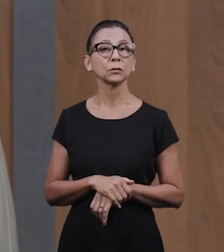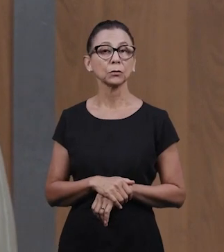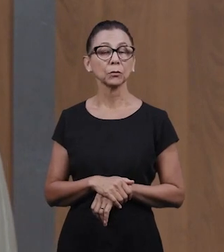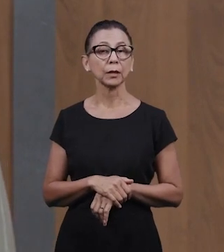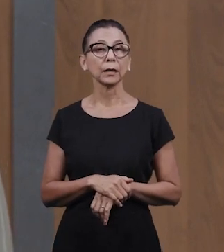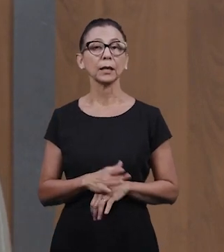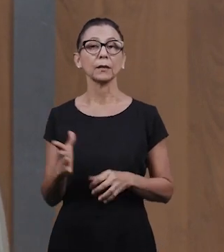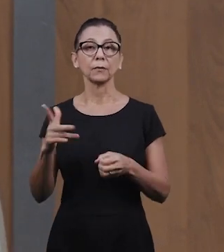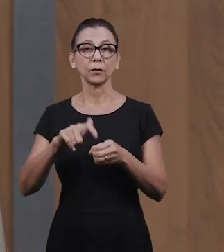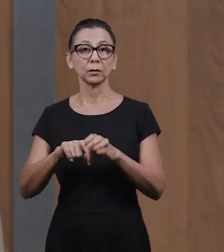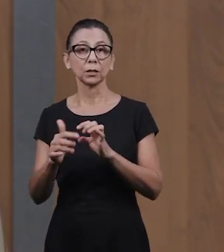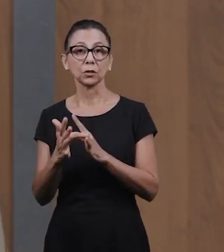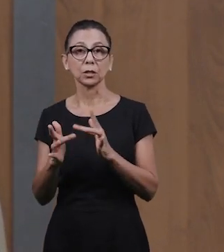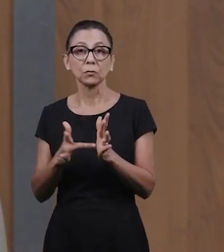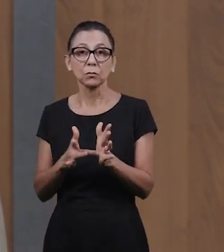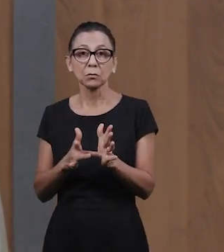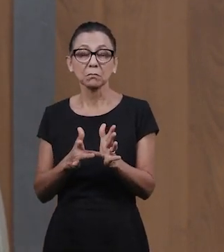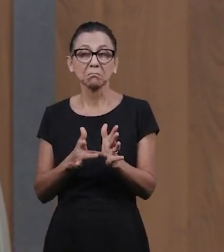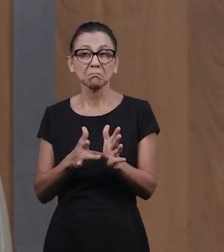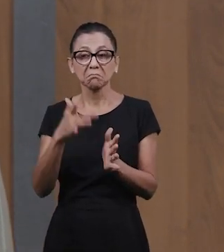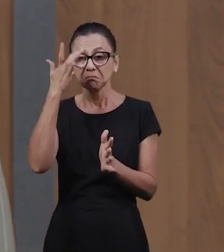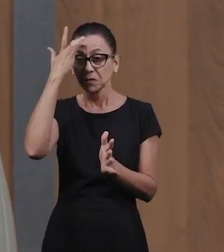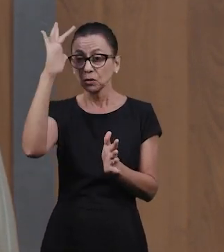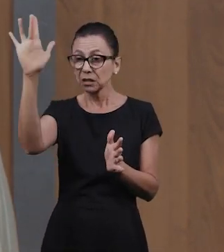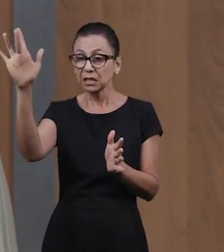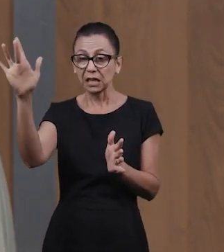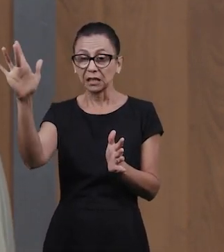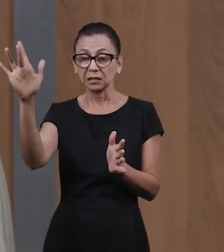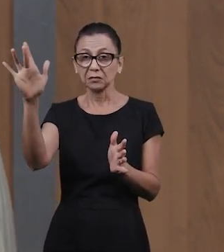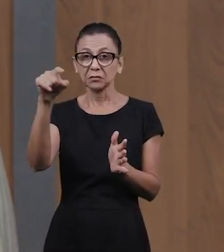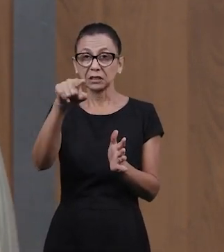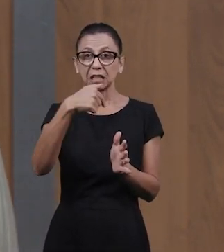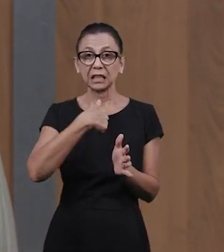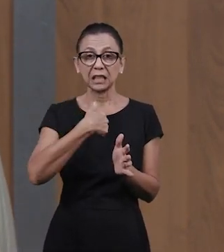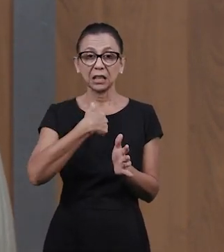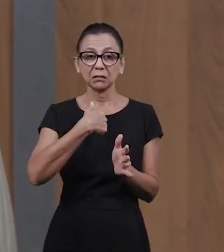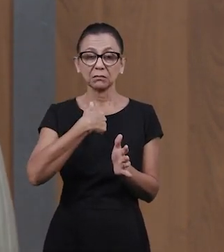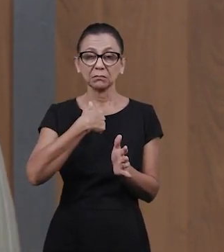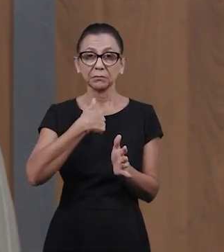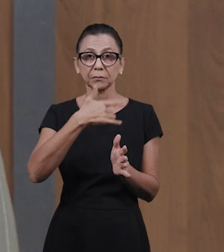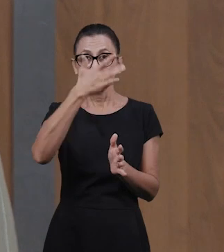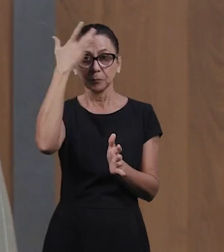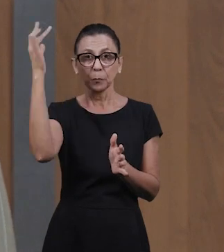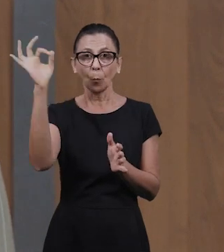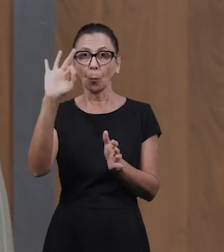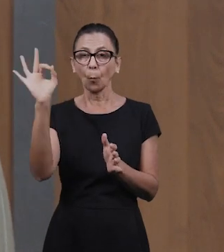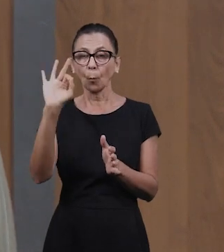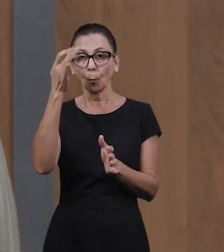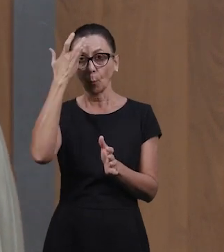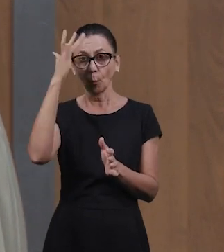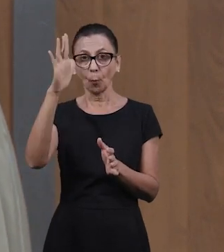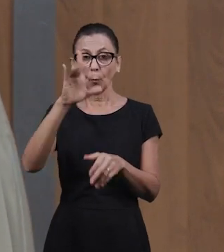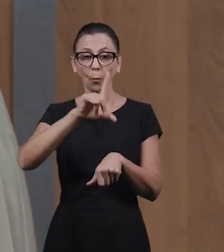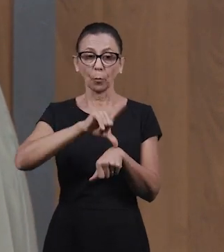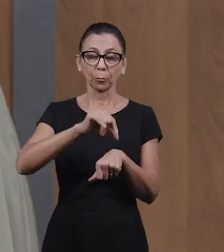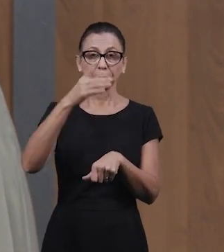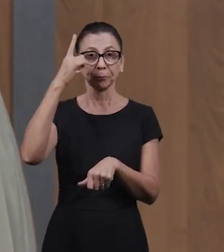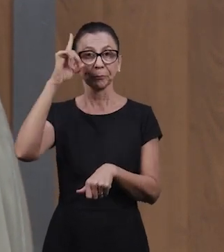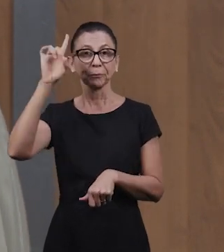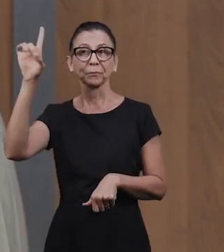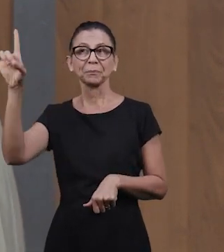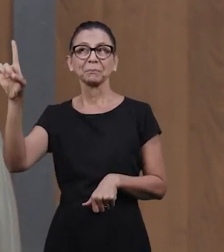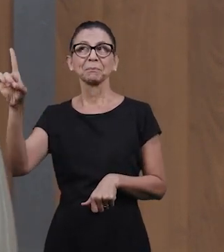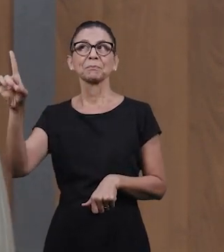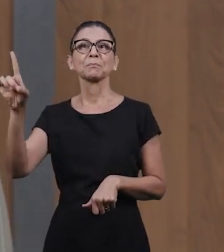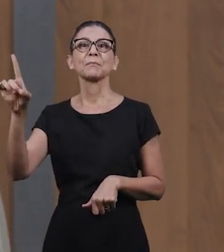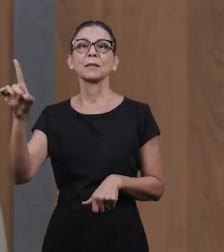de Jésus se donnera un moment où personne ne connaît. Nous ne savons pas ni le jour ni l'heure, mais nous savons que